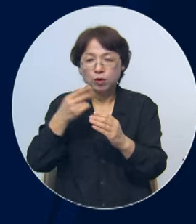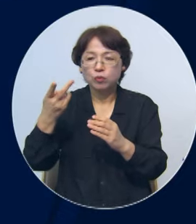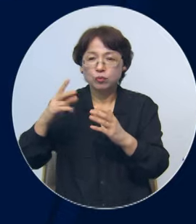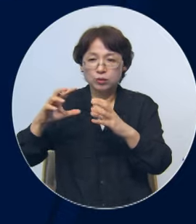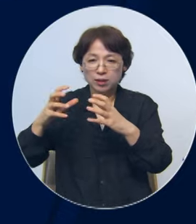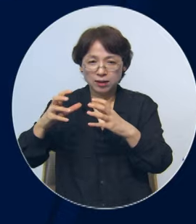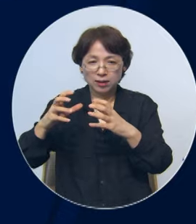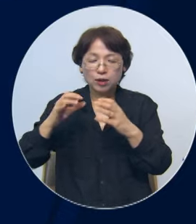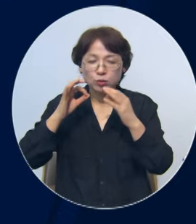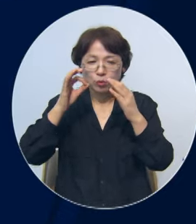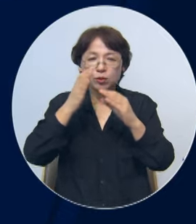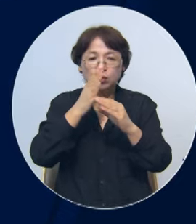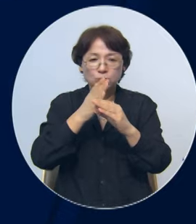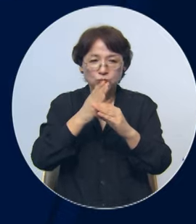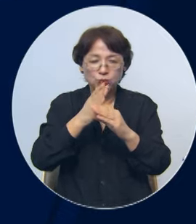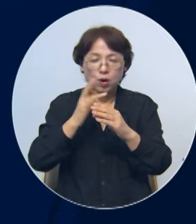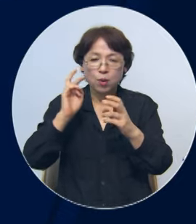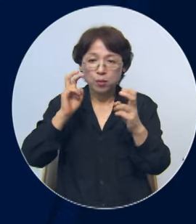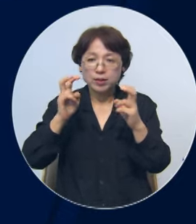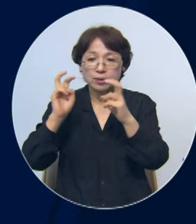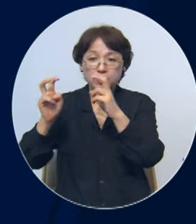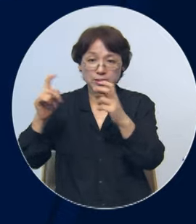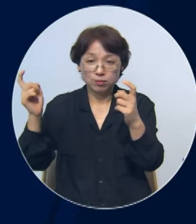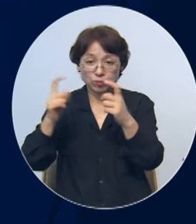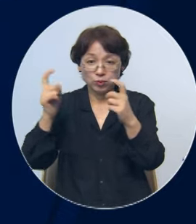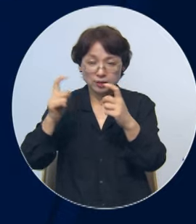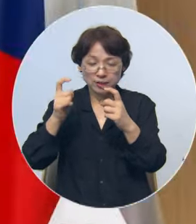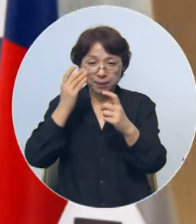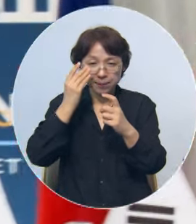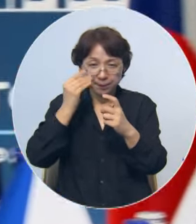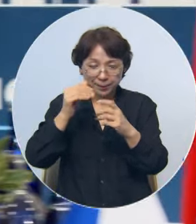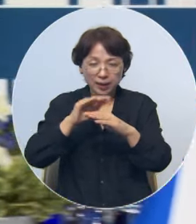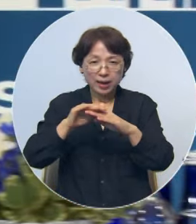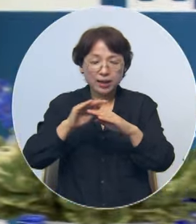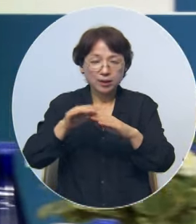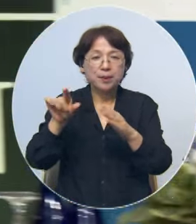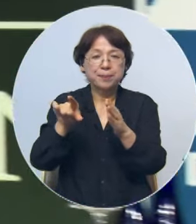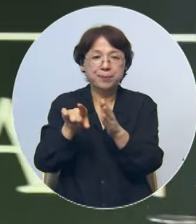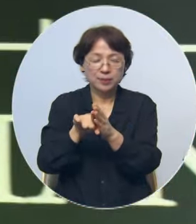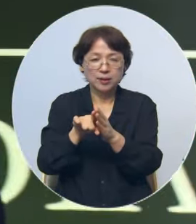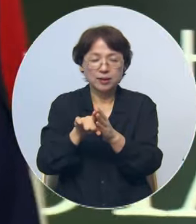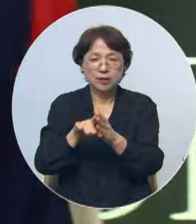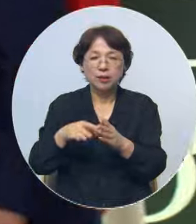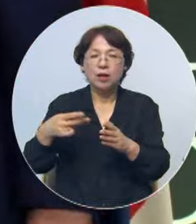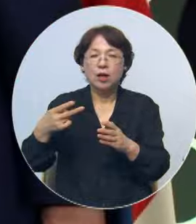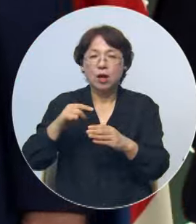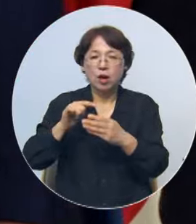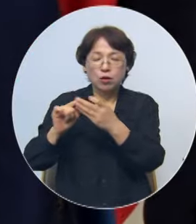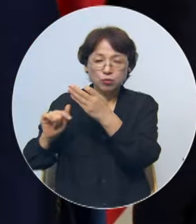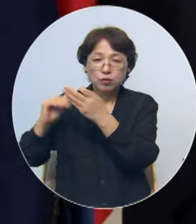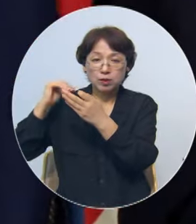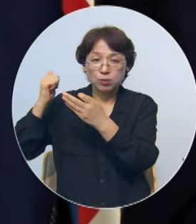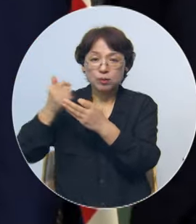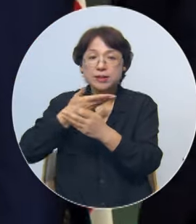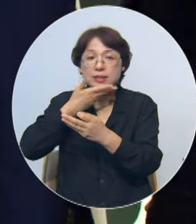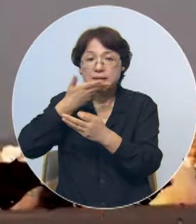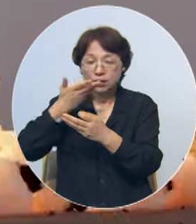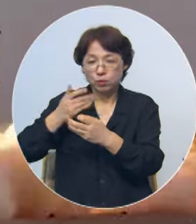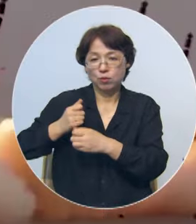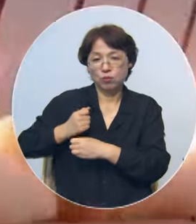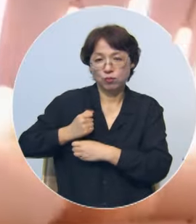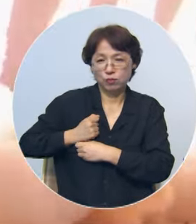기업 간 분쟁도 원만히 해결될 것으로 믿는다고 말했습니다. 윤 대통령은 체코와의 안보 협력에 대해서도